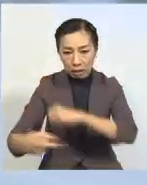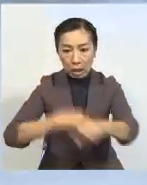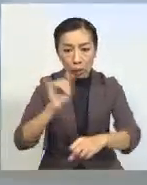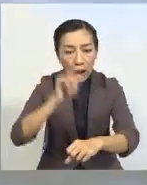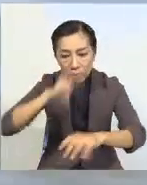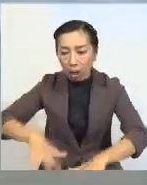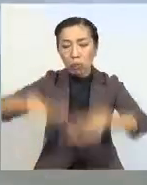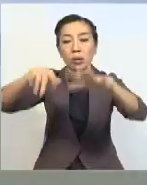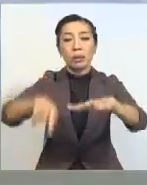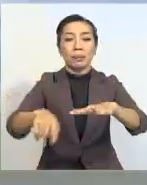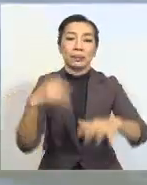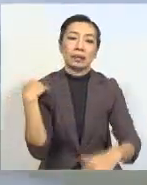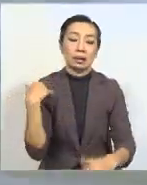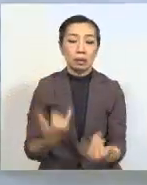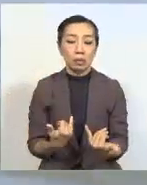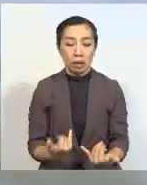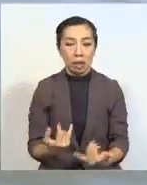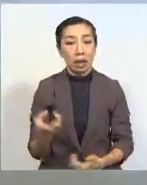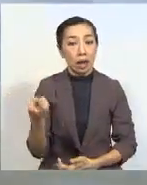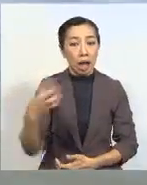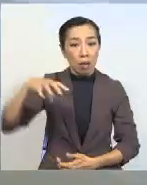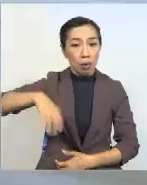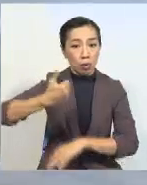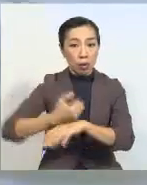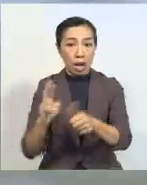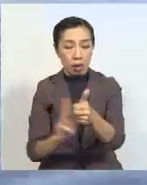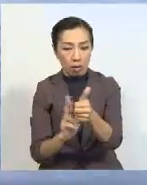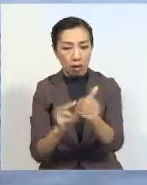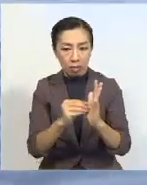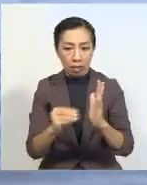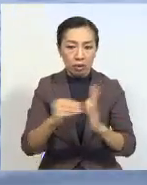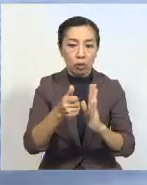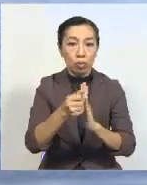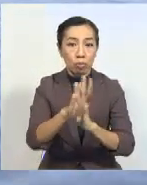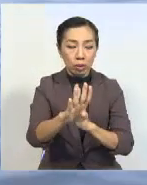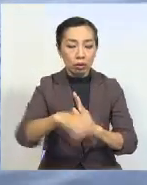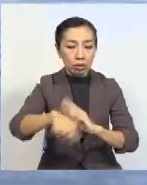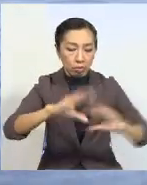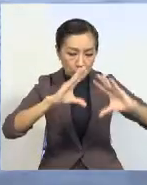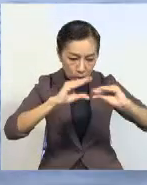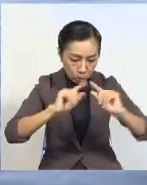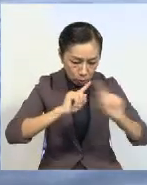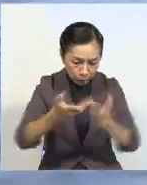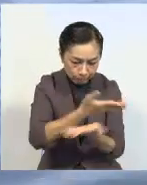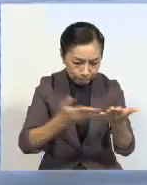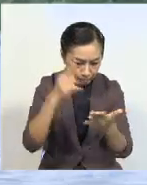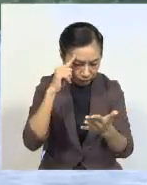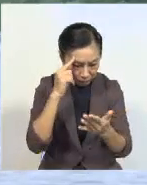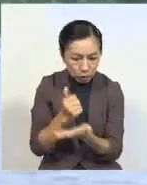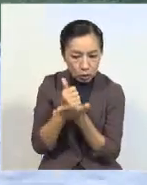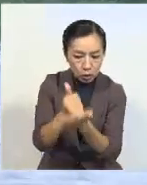คะทางรองอธิบดีกรมการข้าวได้ลงพื้นที่จังหวัดอุบลราชธานีในการที่จะประชุมเพื่อเยียวยา